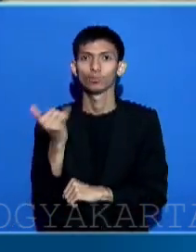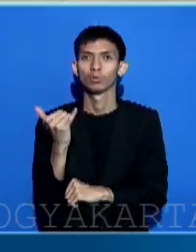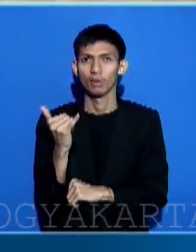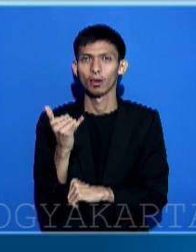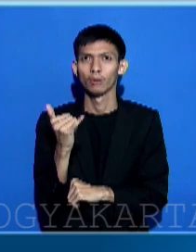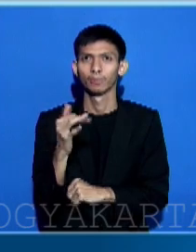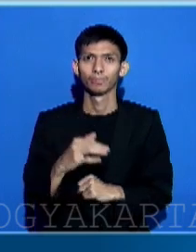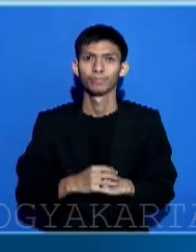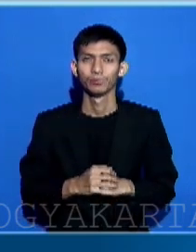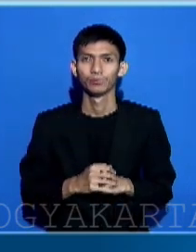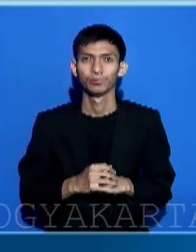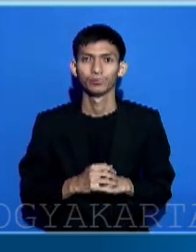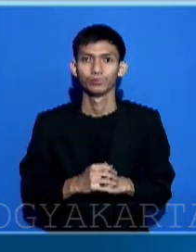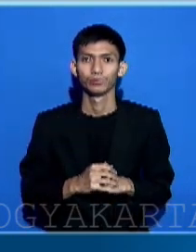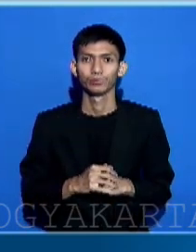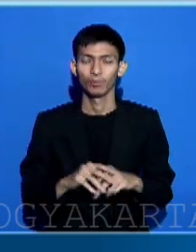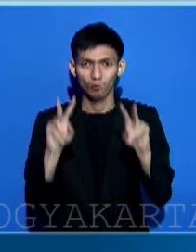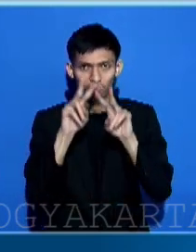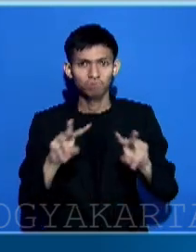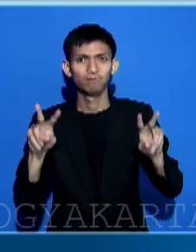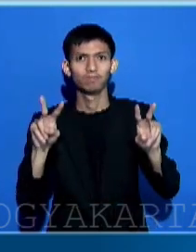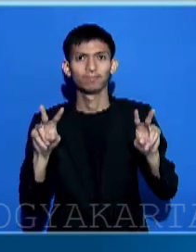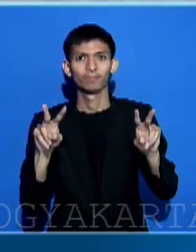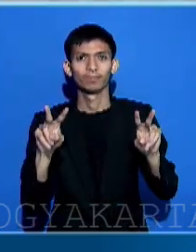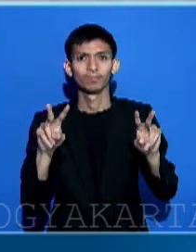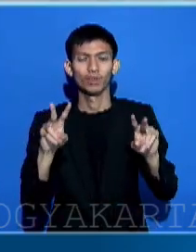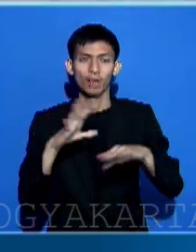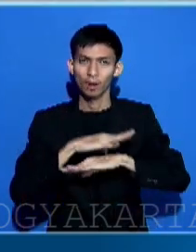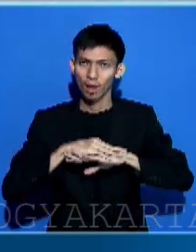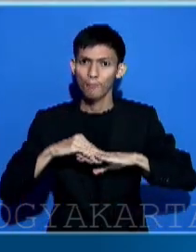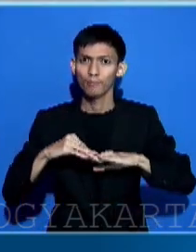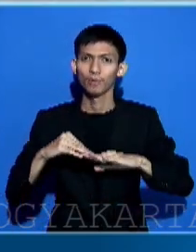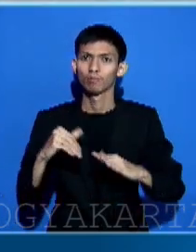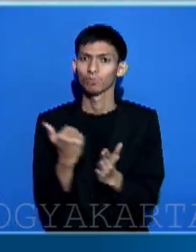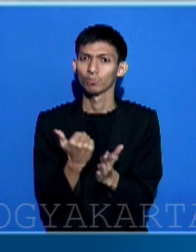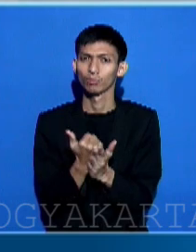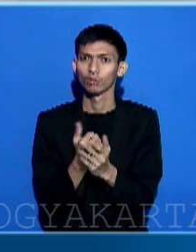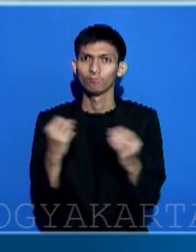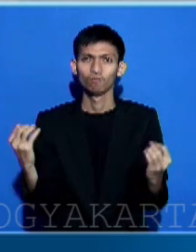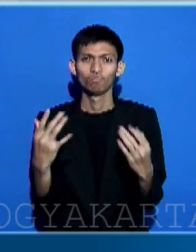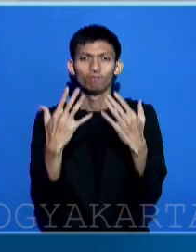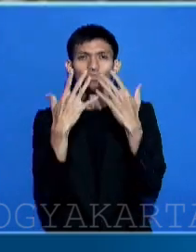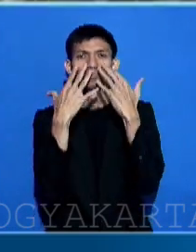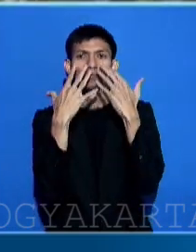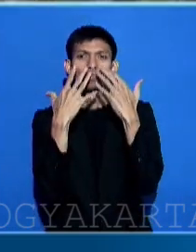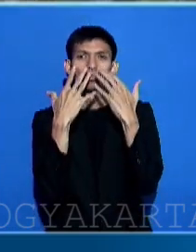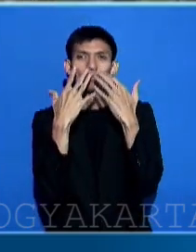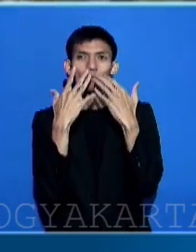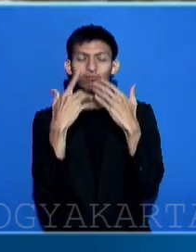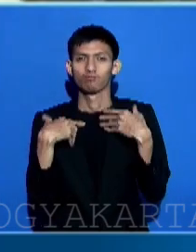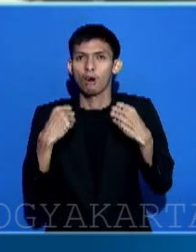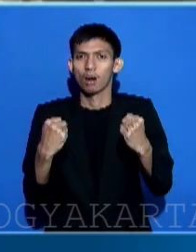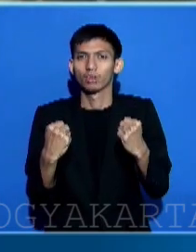Yogyakarta panorama alam yang masih asri dan Natural serta Udara yang sejuk menambah semangat para remaja ini mendirikan